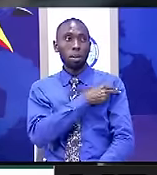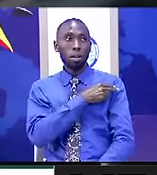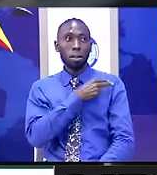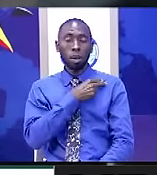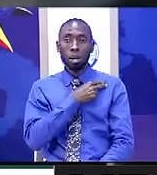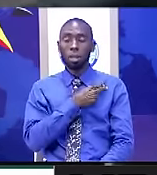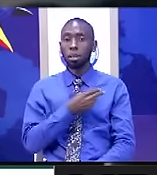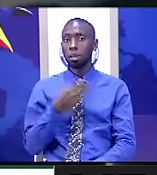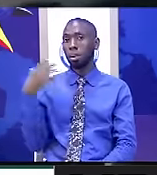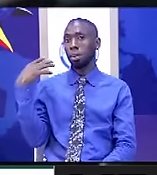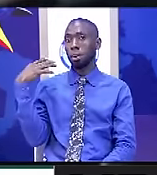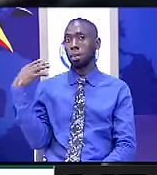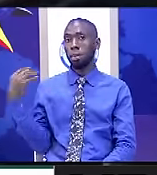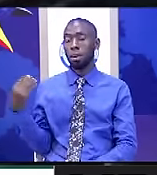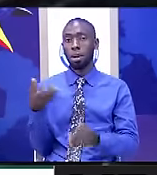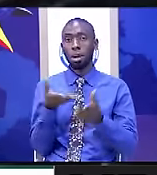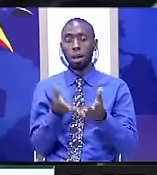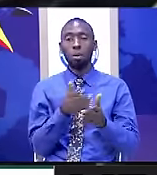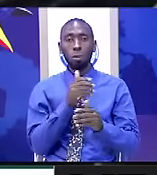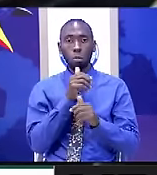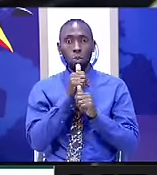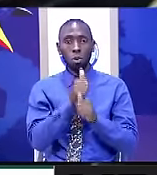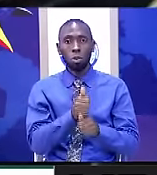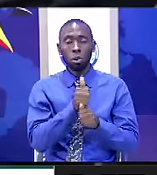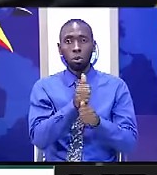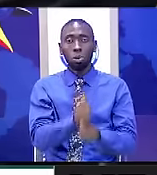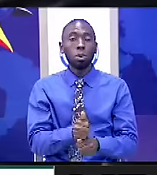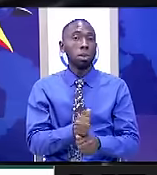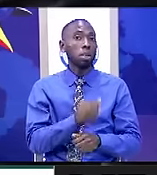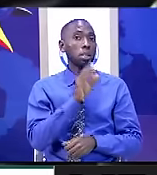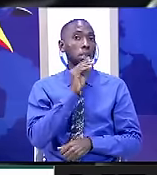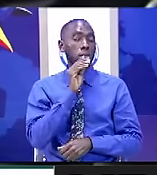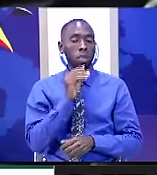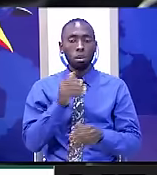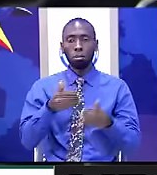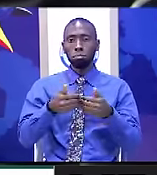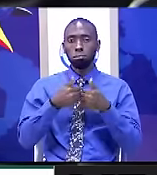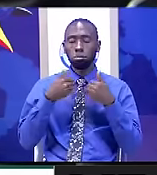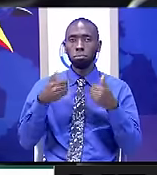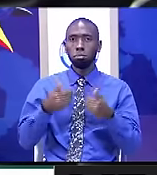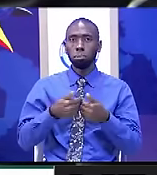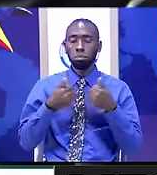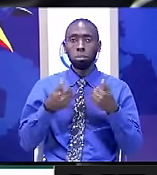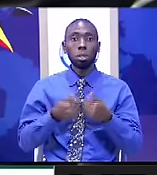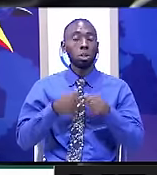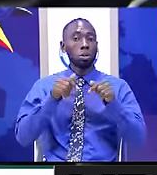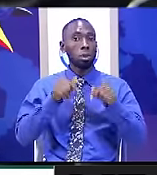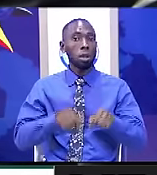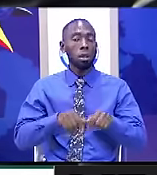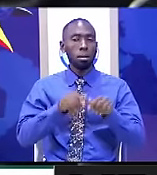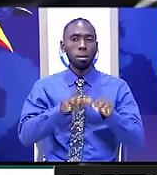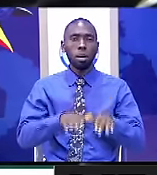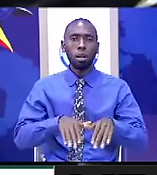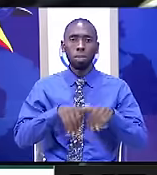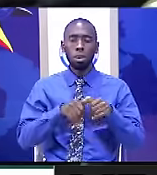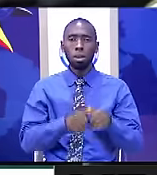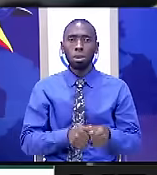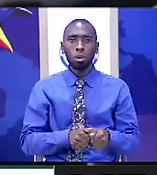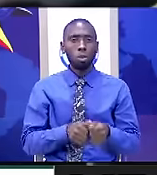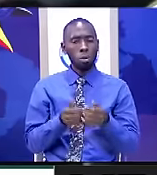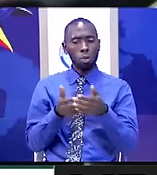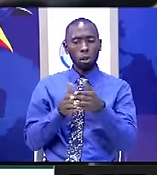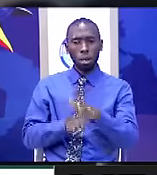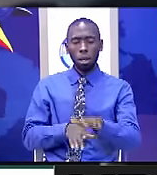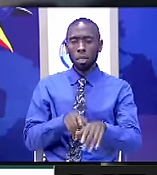gye buvuddeko munyonyo speaker tubuulidde mu lutuulo olw'enjawulo olwa parliament olwaleero nti omugenzi oluvannyuma